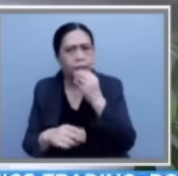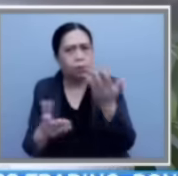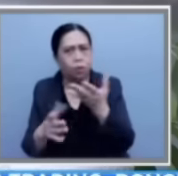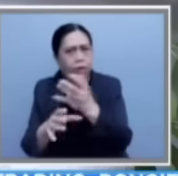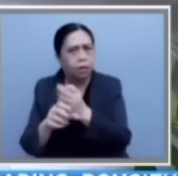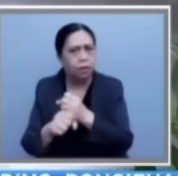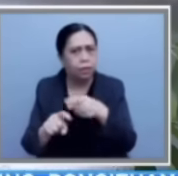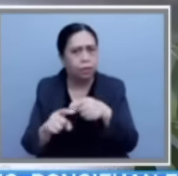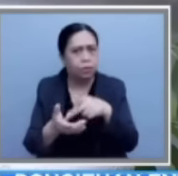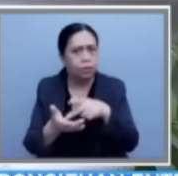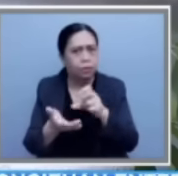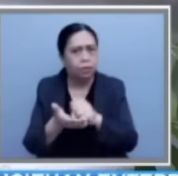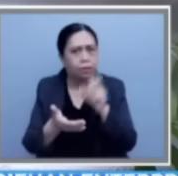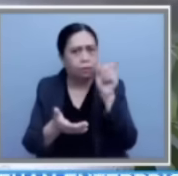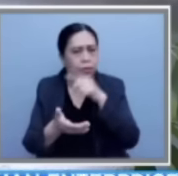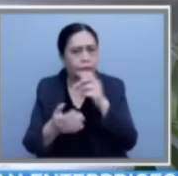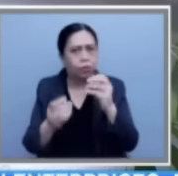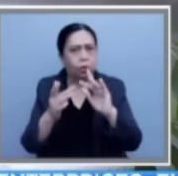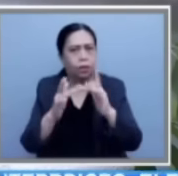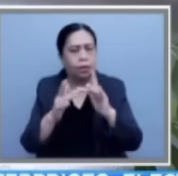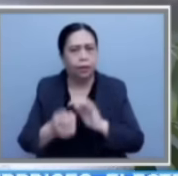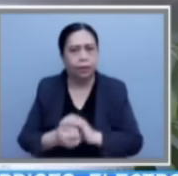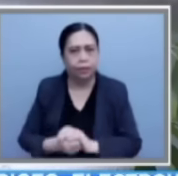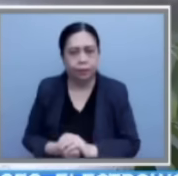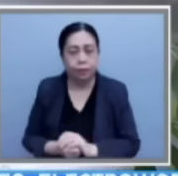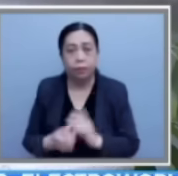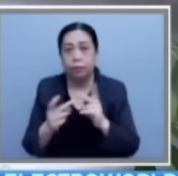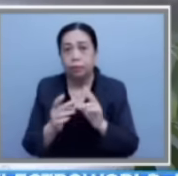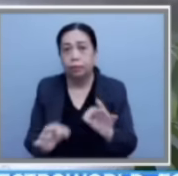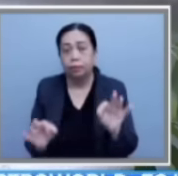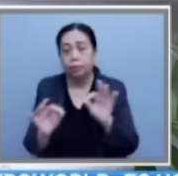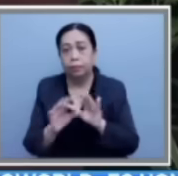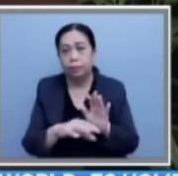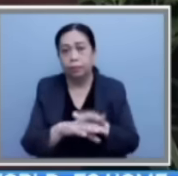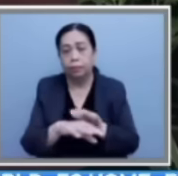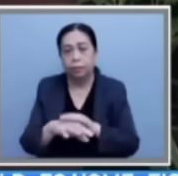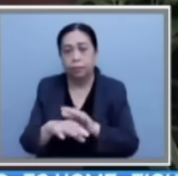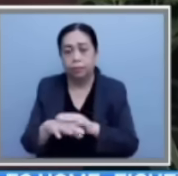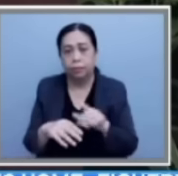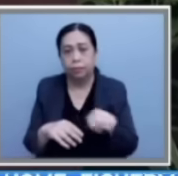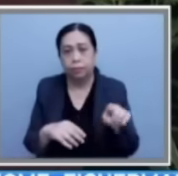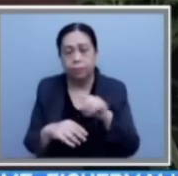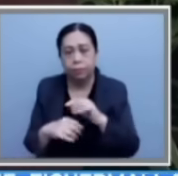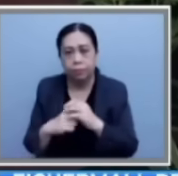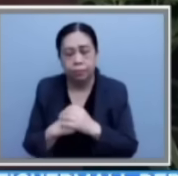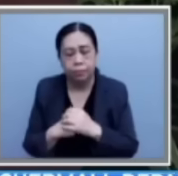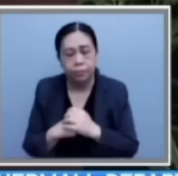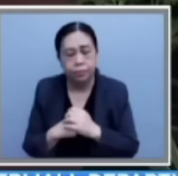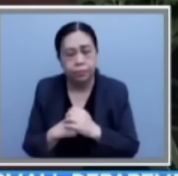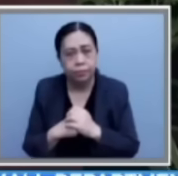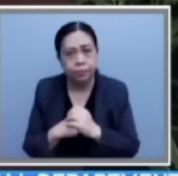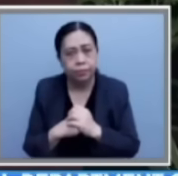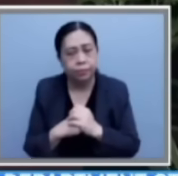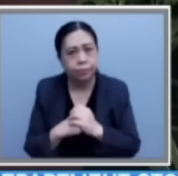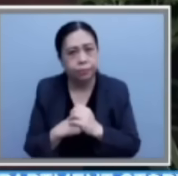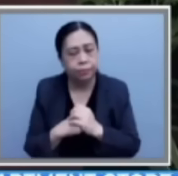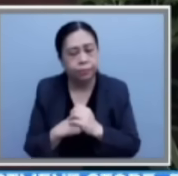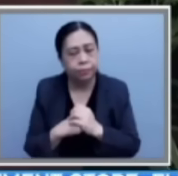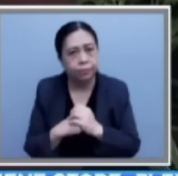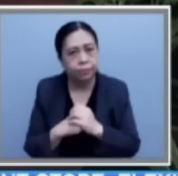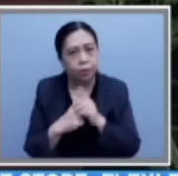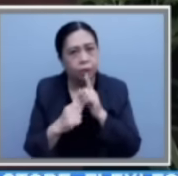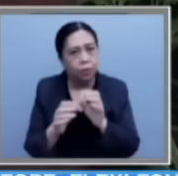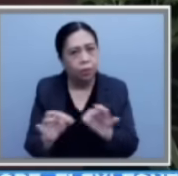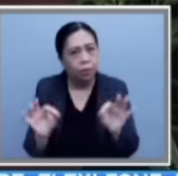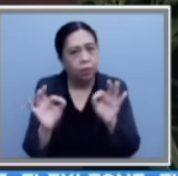passport Online ba napakaimportante paalala to every now and then Hindi ba m kinauukulan na na talagang importante ho